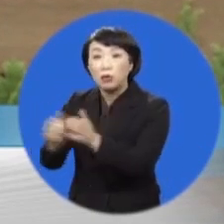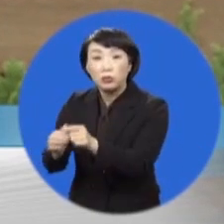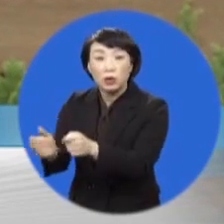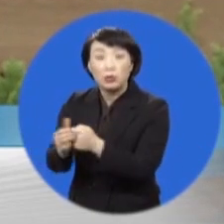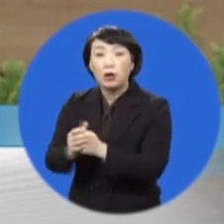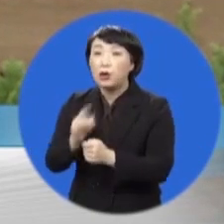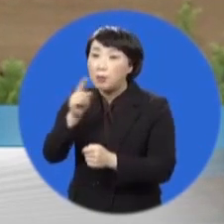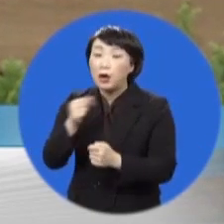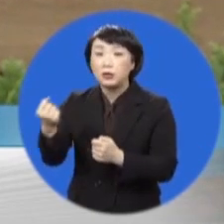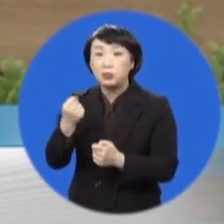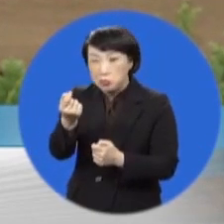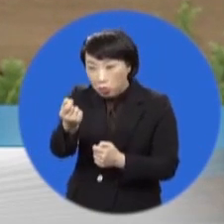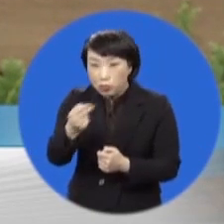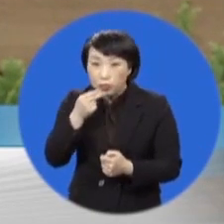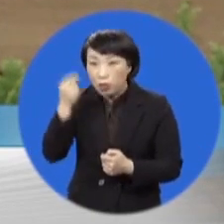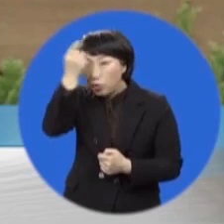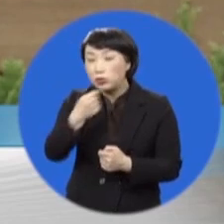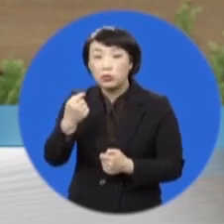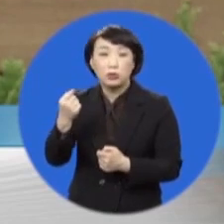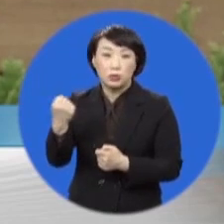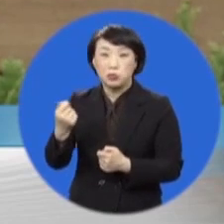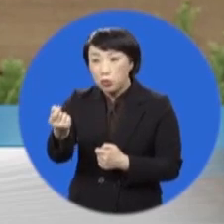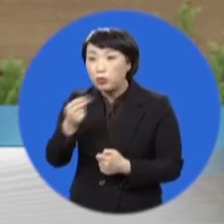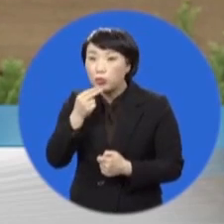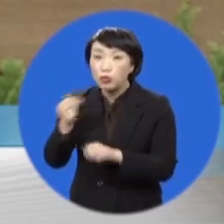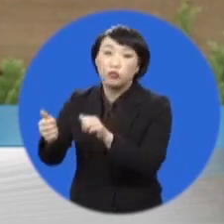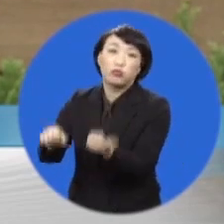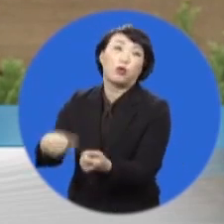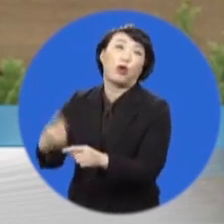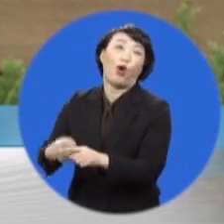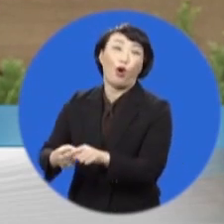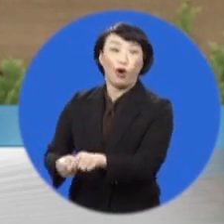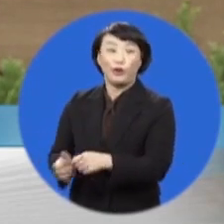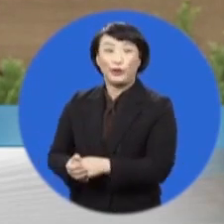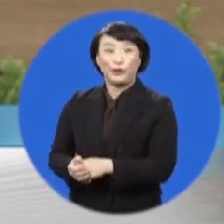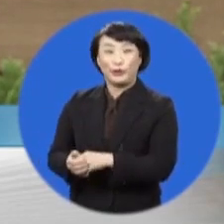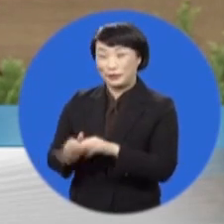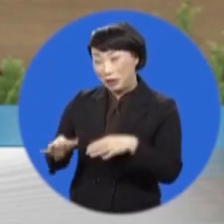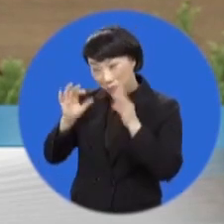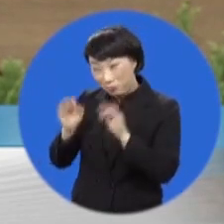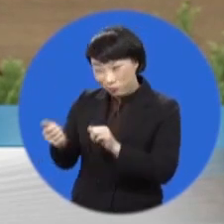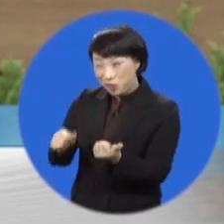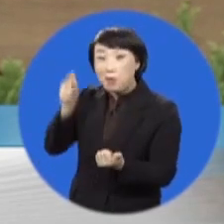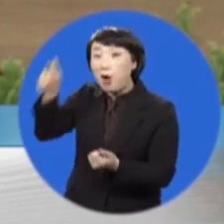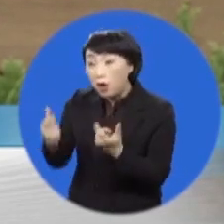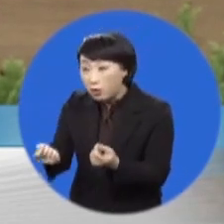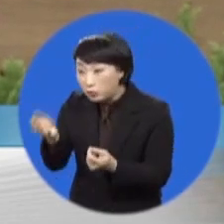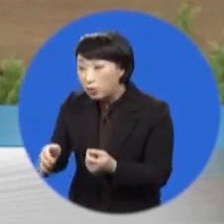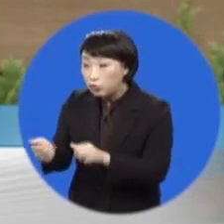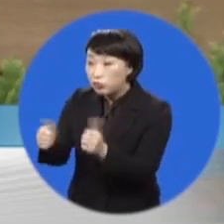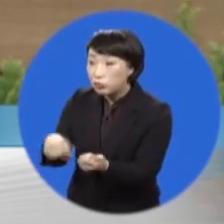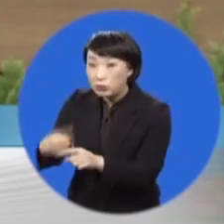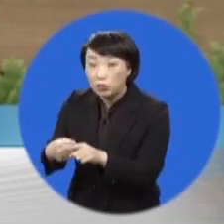얼굴도 키리 하 하 나도 모임이 주문 알아 믿어 라고 주물러 모른 맥 이미 죽은 다 그렇죠